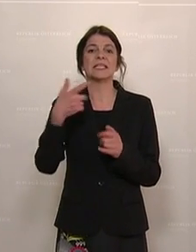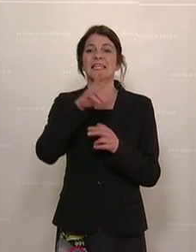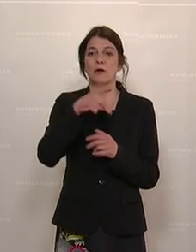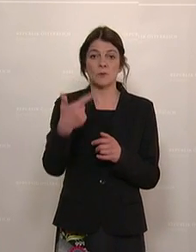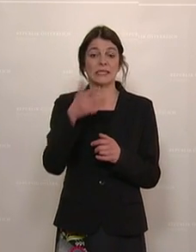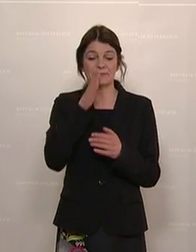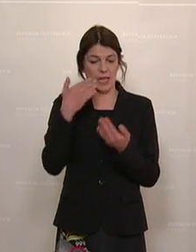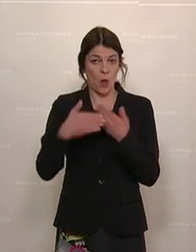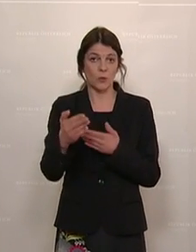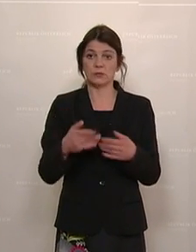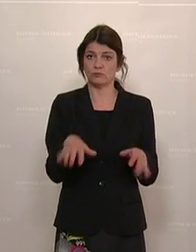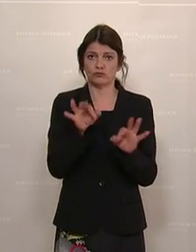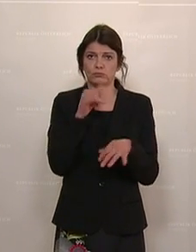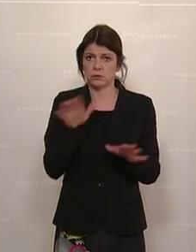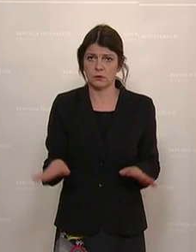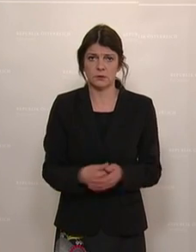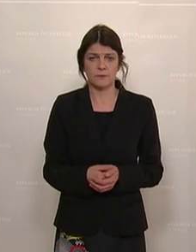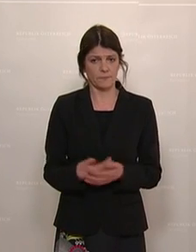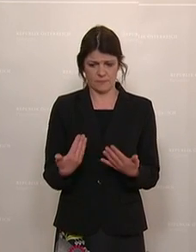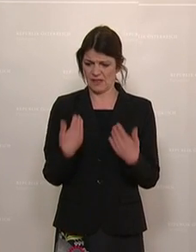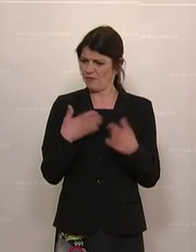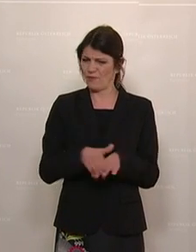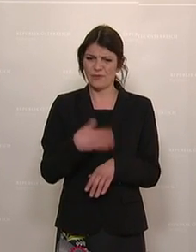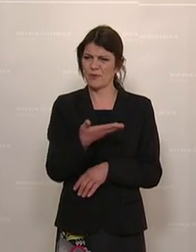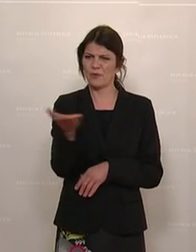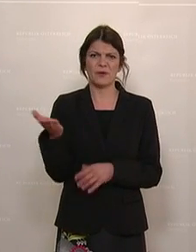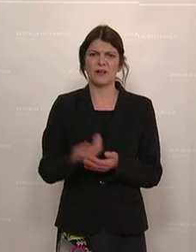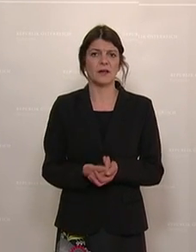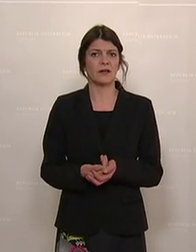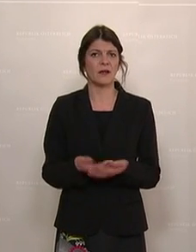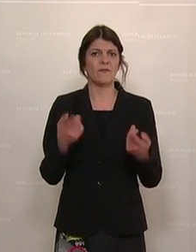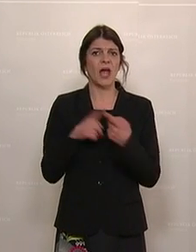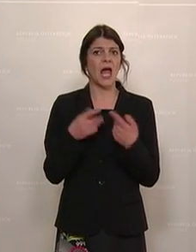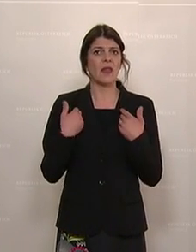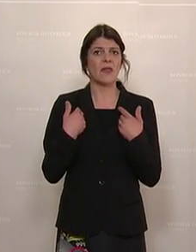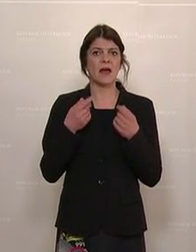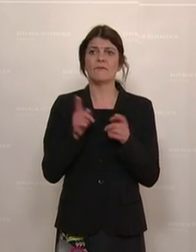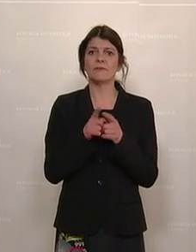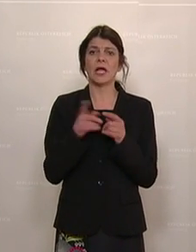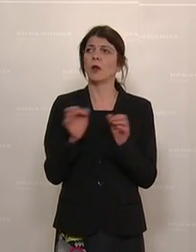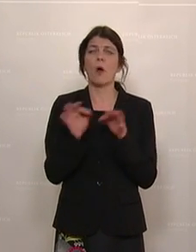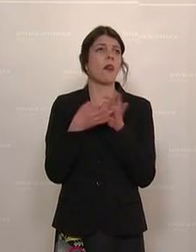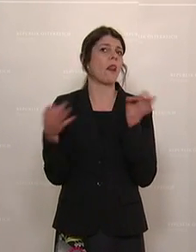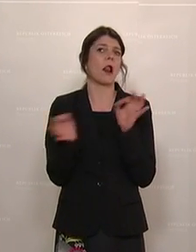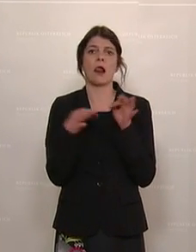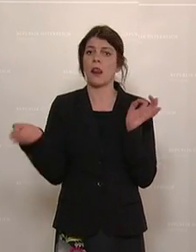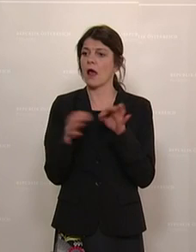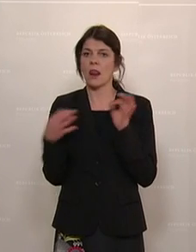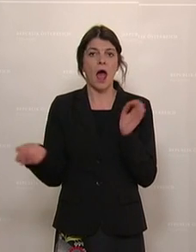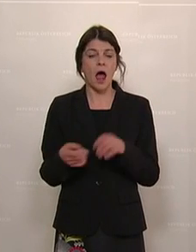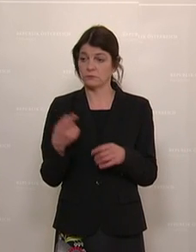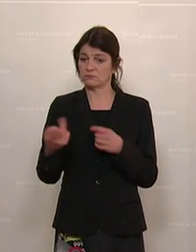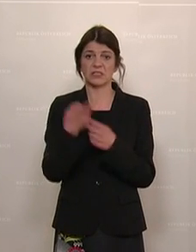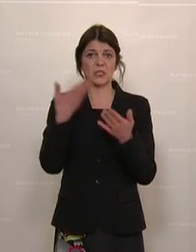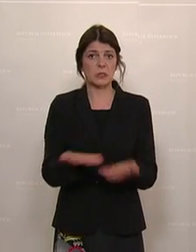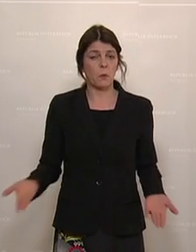2022/23 in Kraft. Auch das stimmt nicht. Also ich habe überhaupt das Gefühl, wenn man mit dem Phrasenmäher über Ihre Kritik drüber geht,